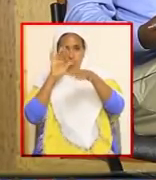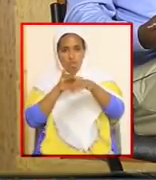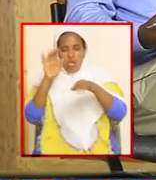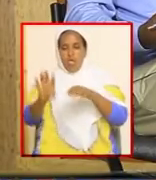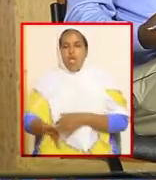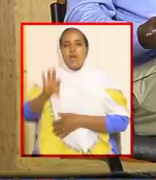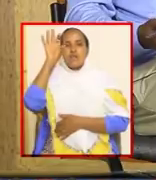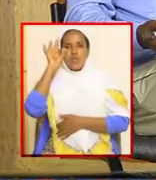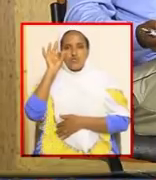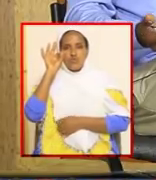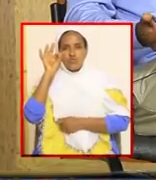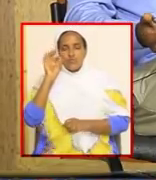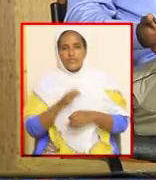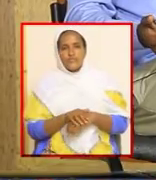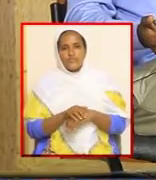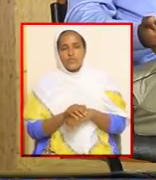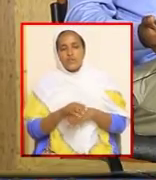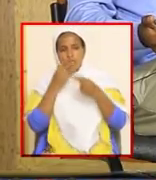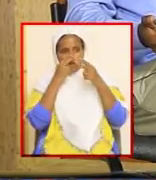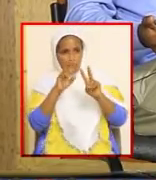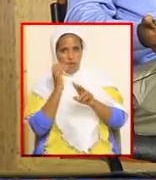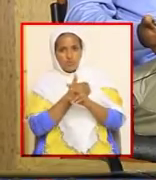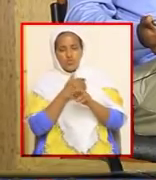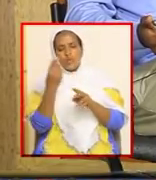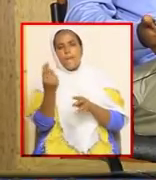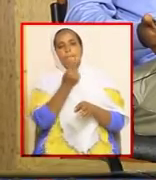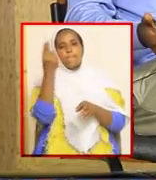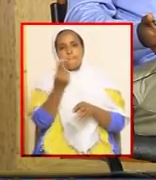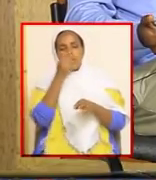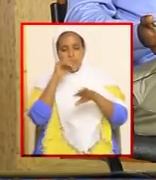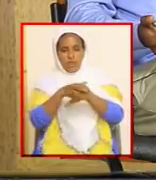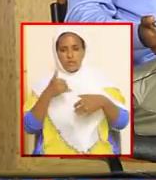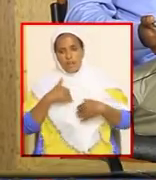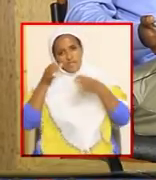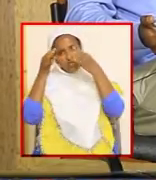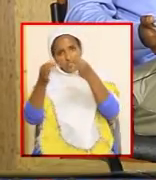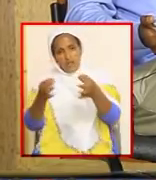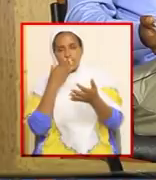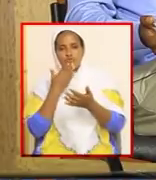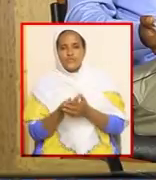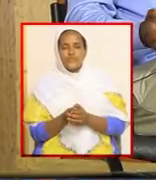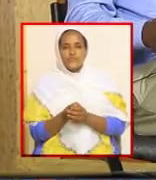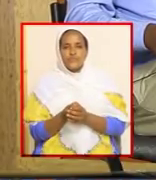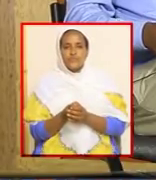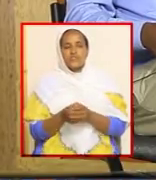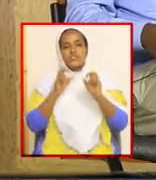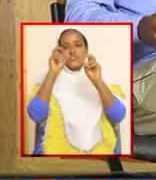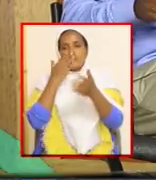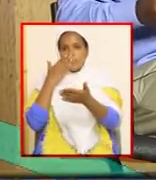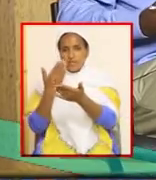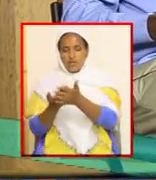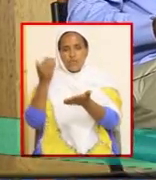ላይ ያገኛችኋቸው ለተመልካቾቻችን ደግሞ የሚጠቅም መልእክት ካለ ብታስተላልፍልን።